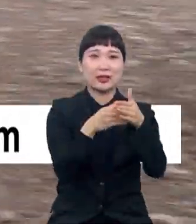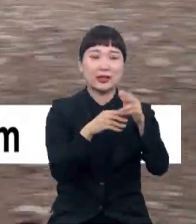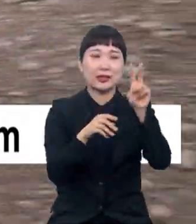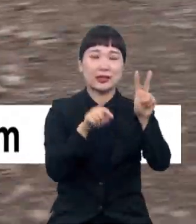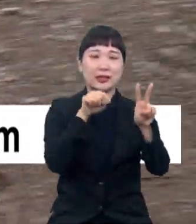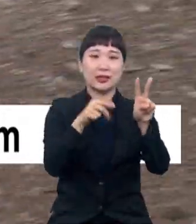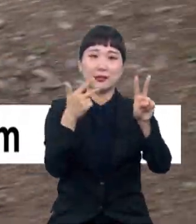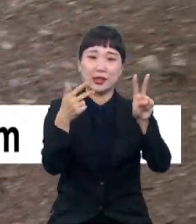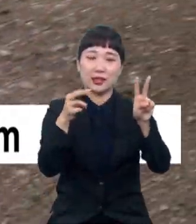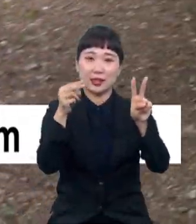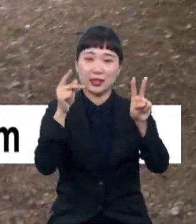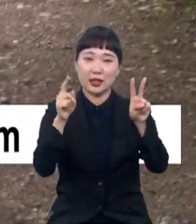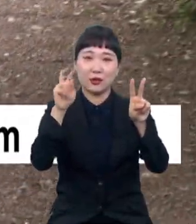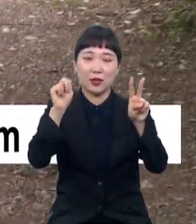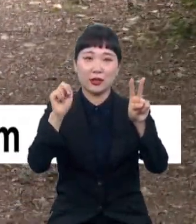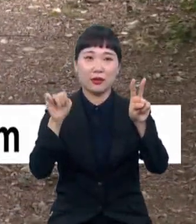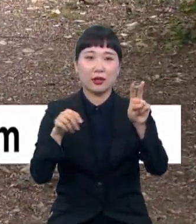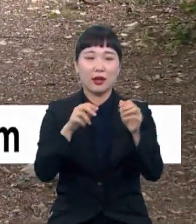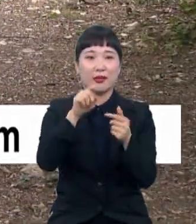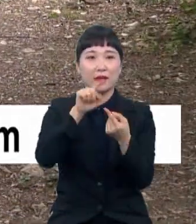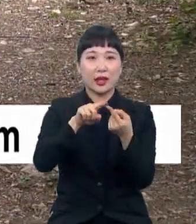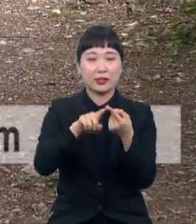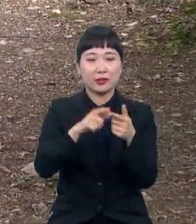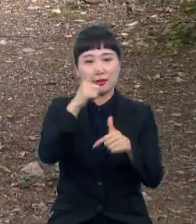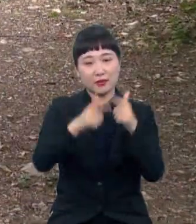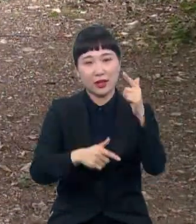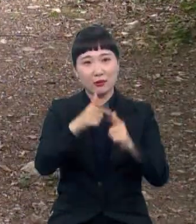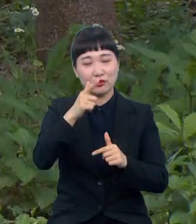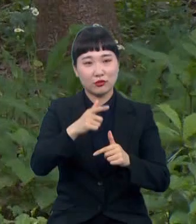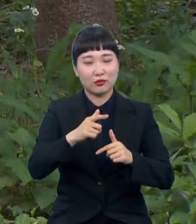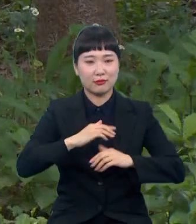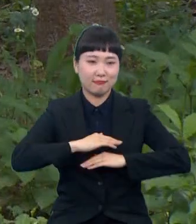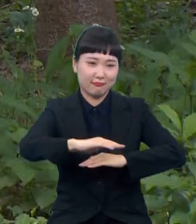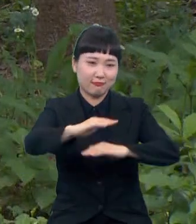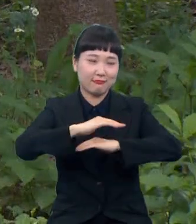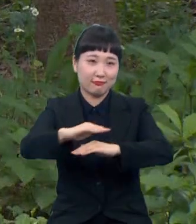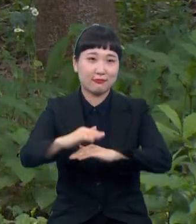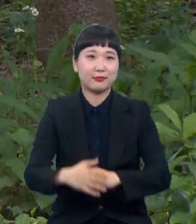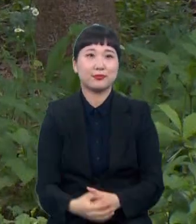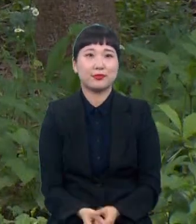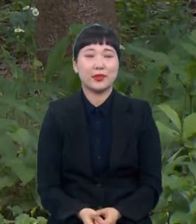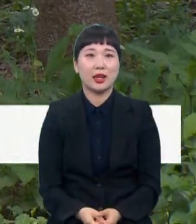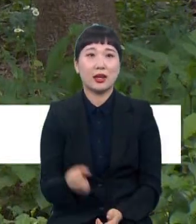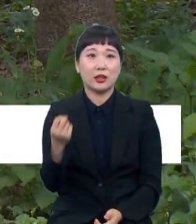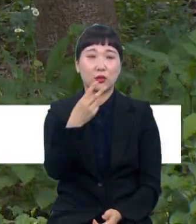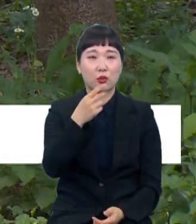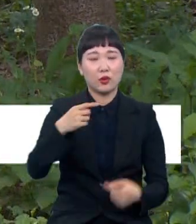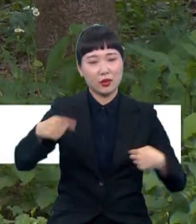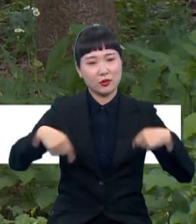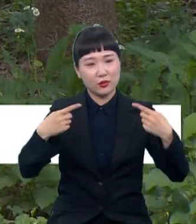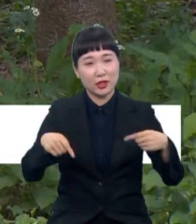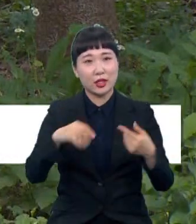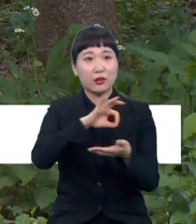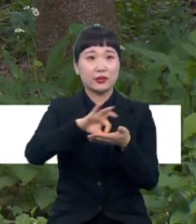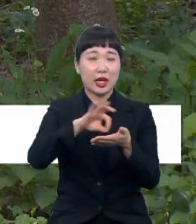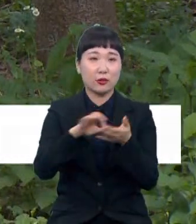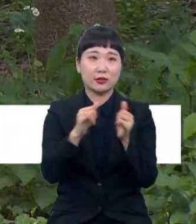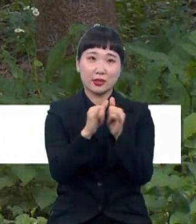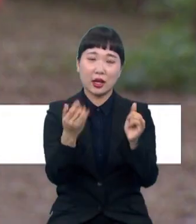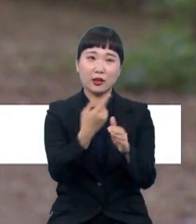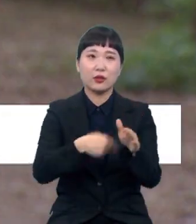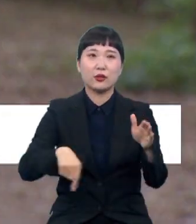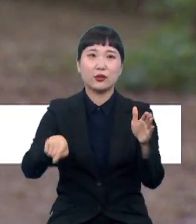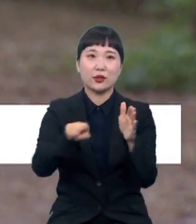길이 2.7km의 나무 데크를 설치합니다. 또 전동 휠체어 사용자를 위한 휠체어